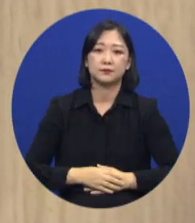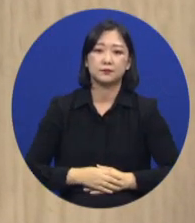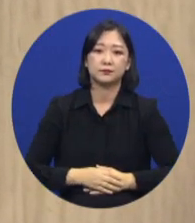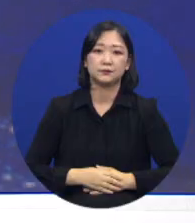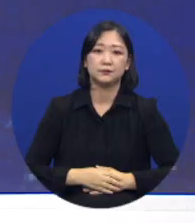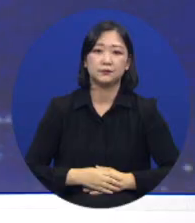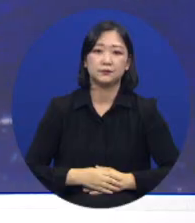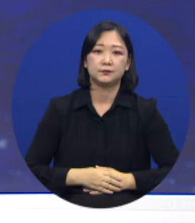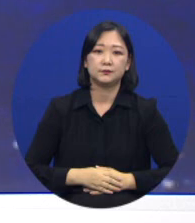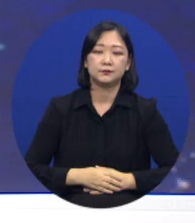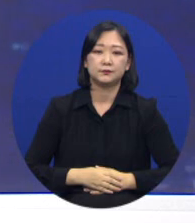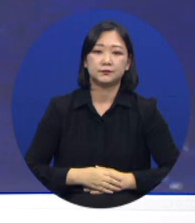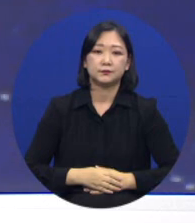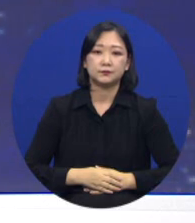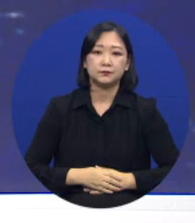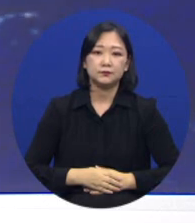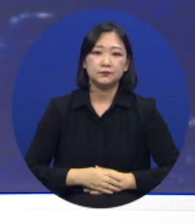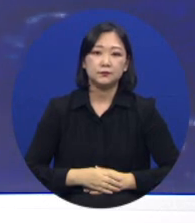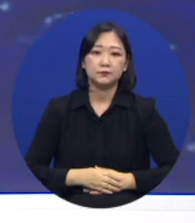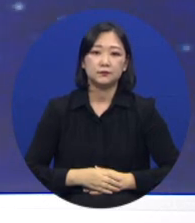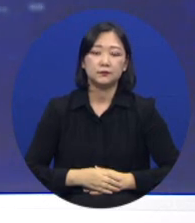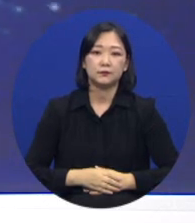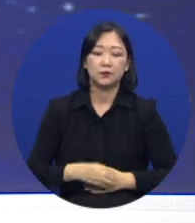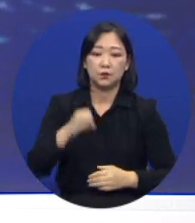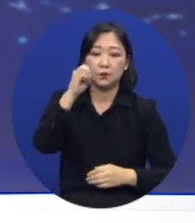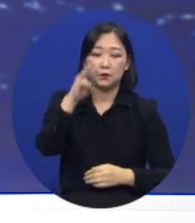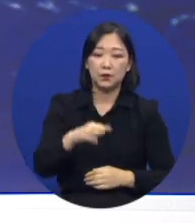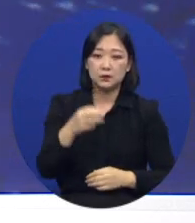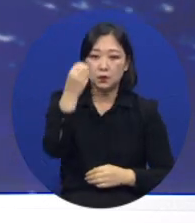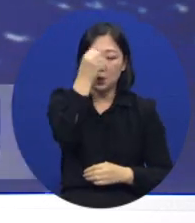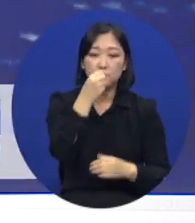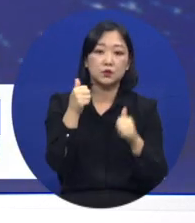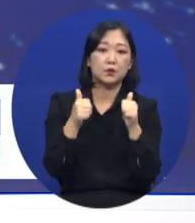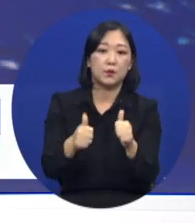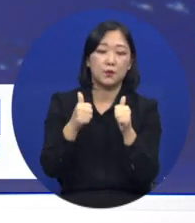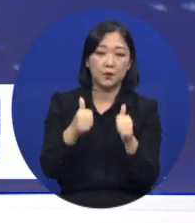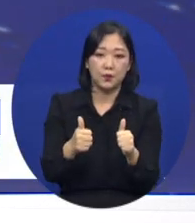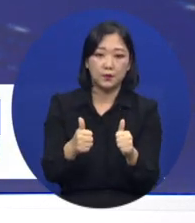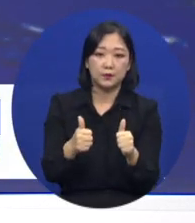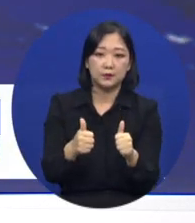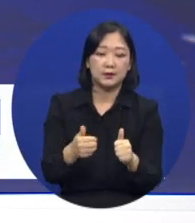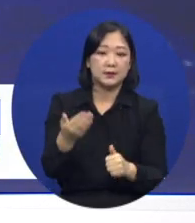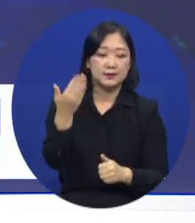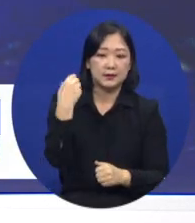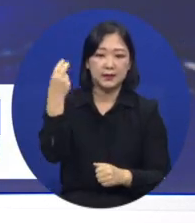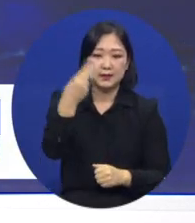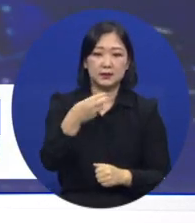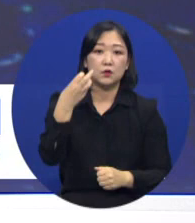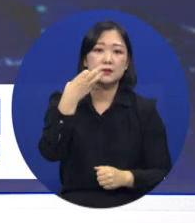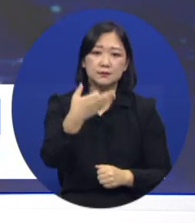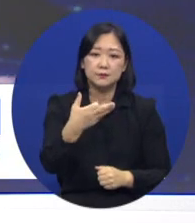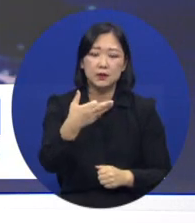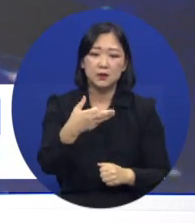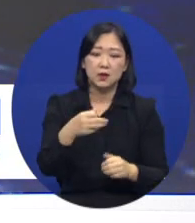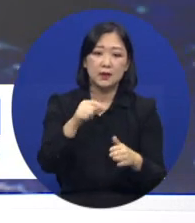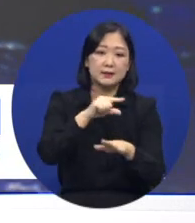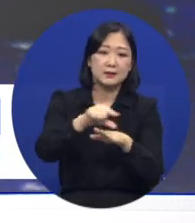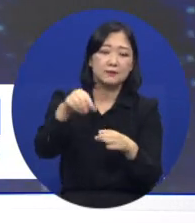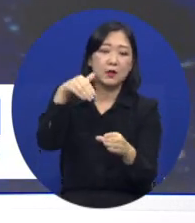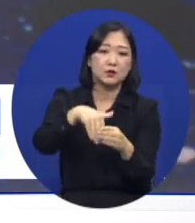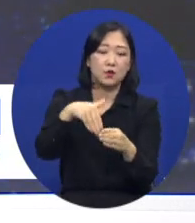광주고등법원 제주제1형사부는 지난 2018년 지방선거를